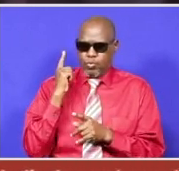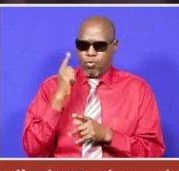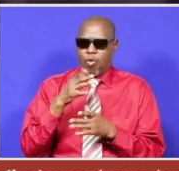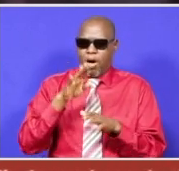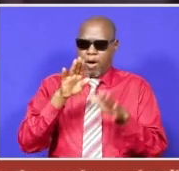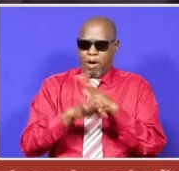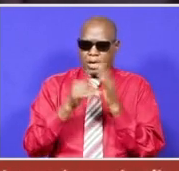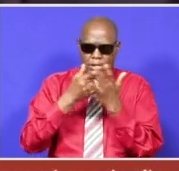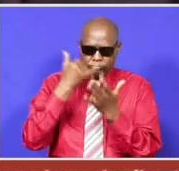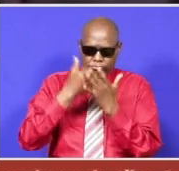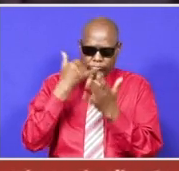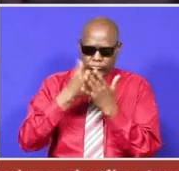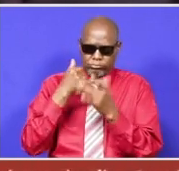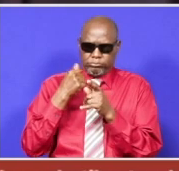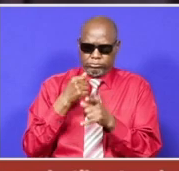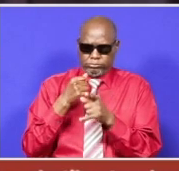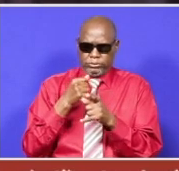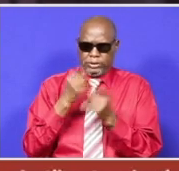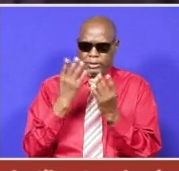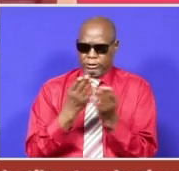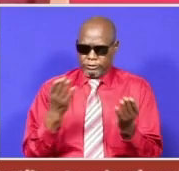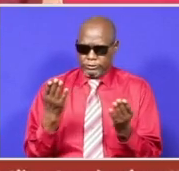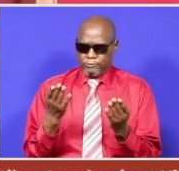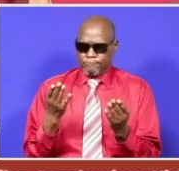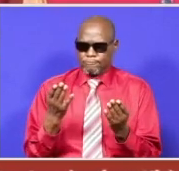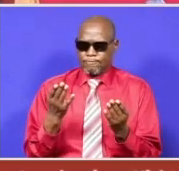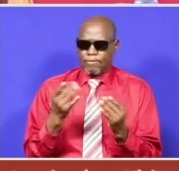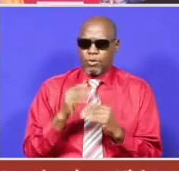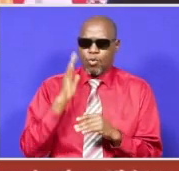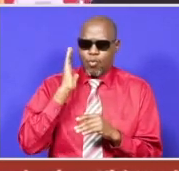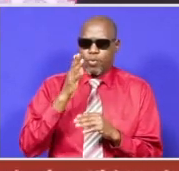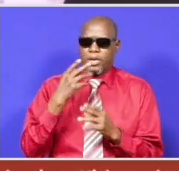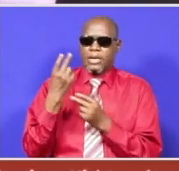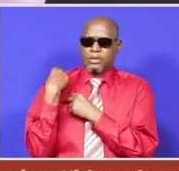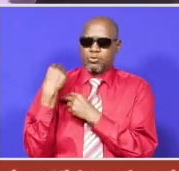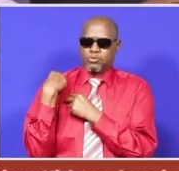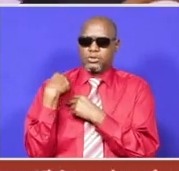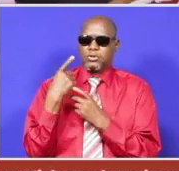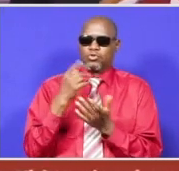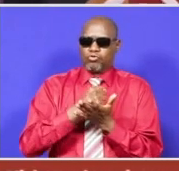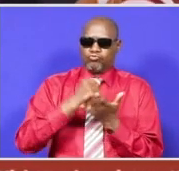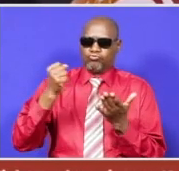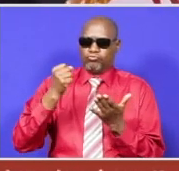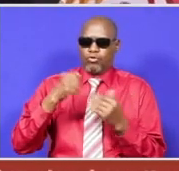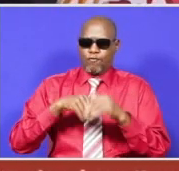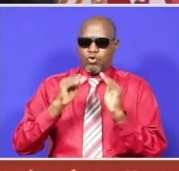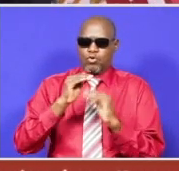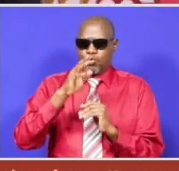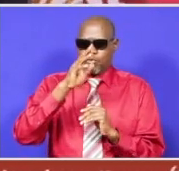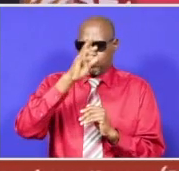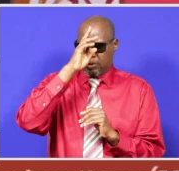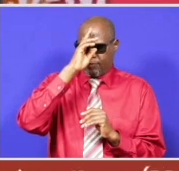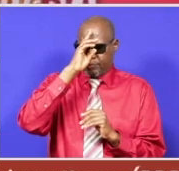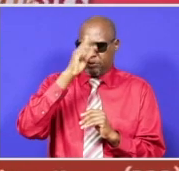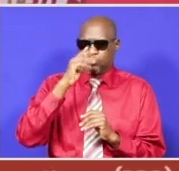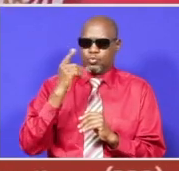Narcotic Drugs and Psychotropic Substances Act, shall be liable in accordance with the law. Haya najiri baada ya